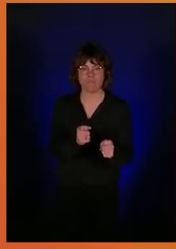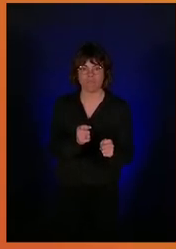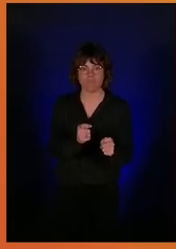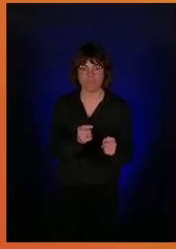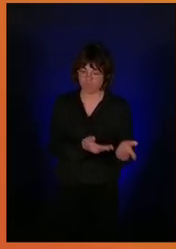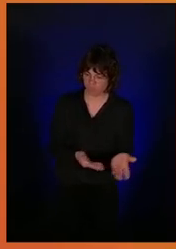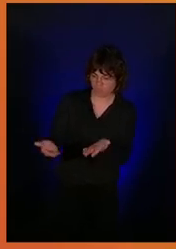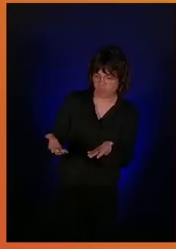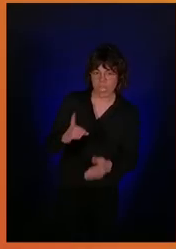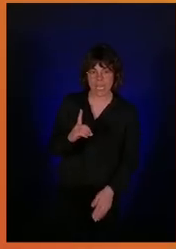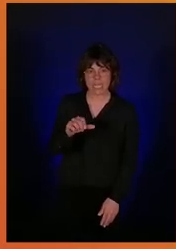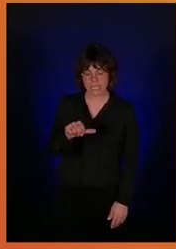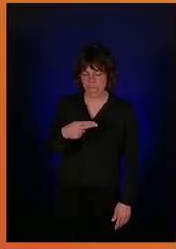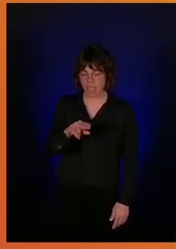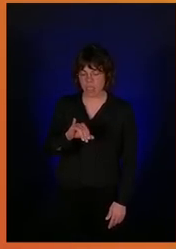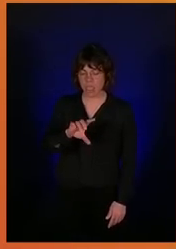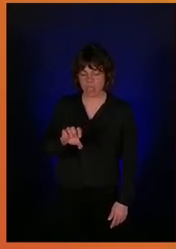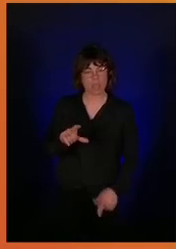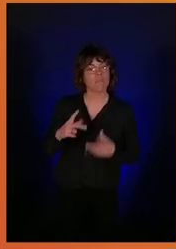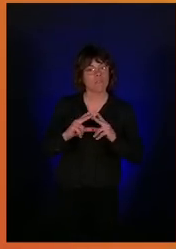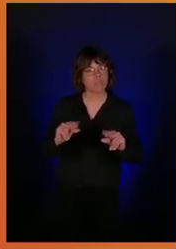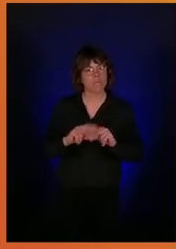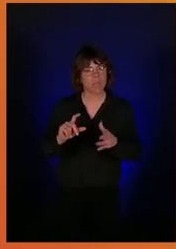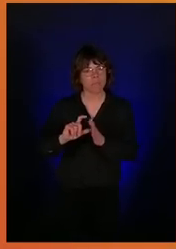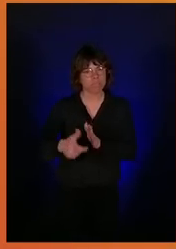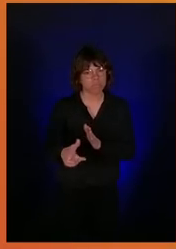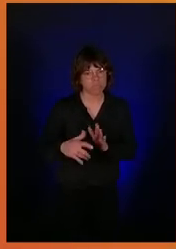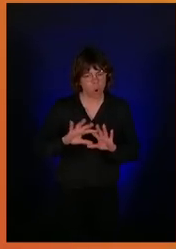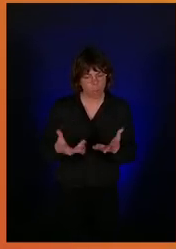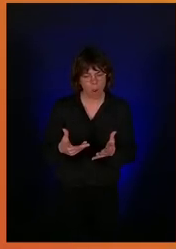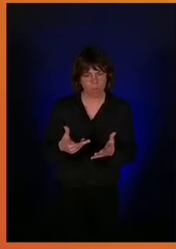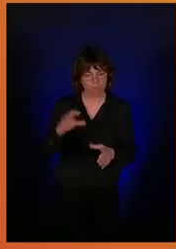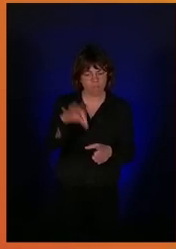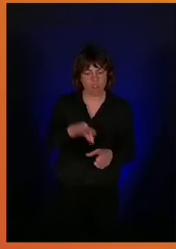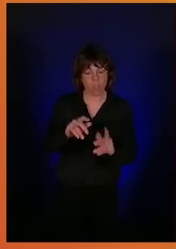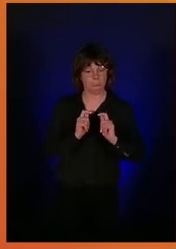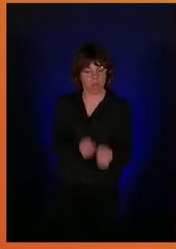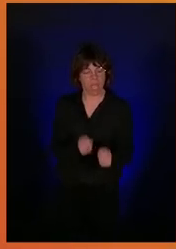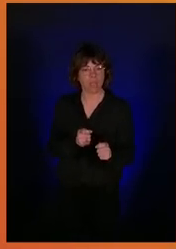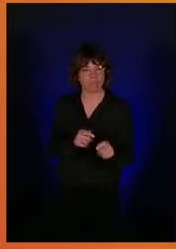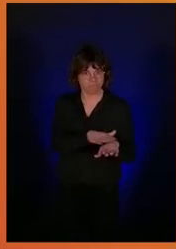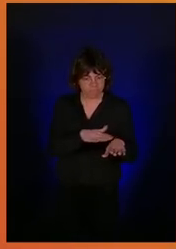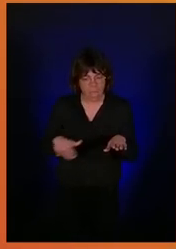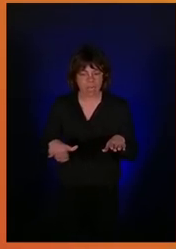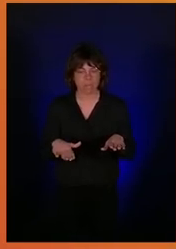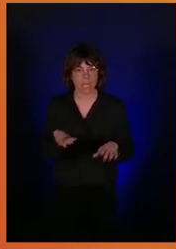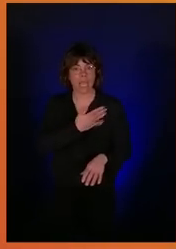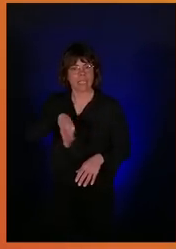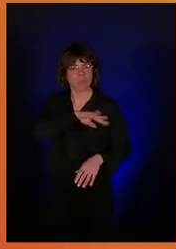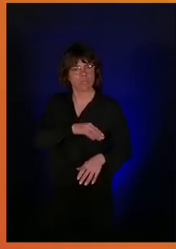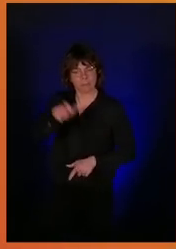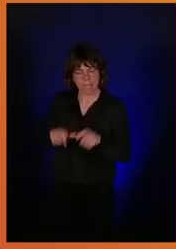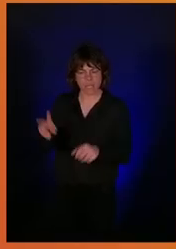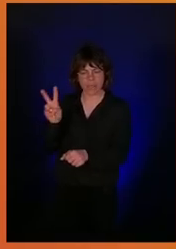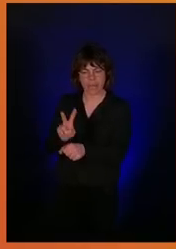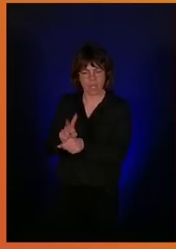laisser Daniel Raymond vous expliquer la procédure pour faire le vote par mandat. Pendant ce temps-là, vos responsables de délégation sont